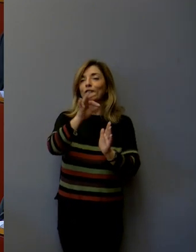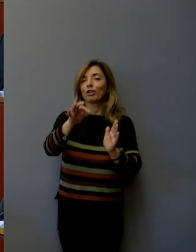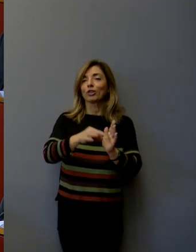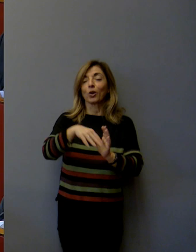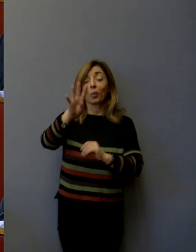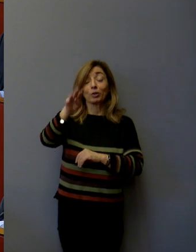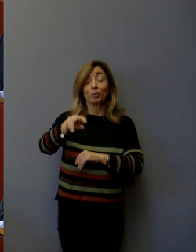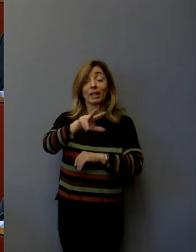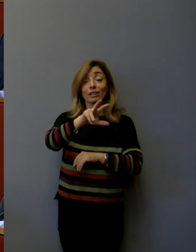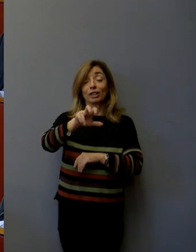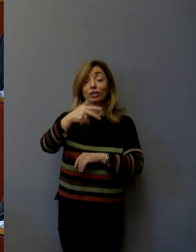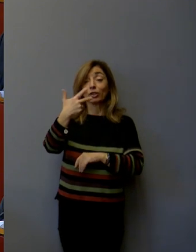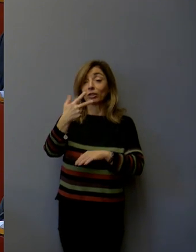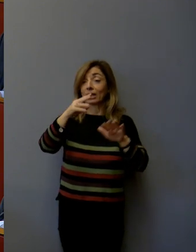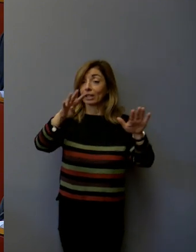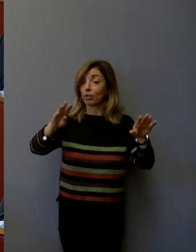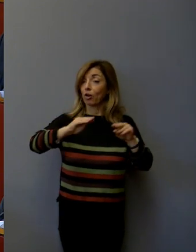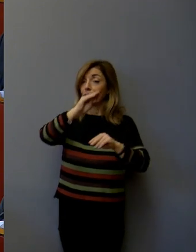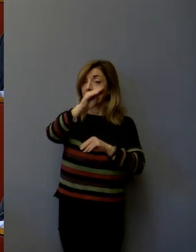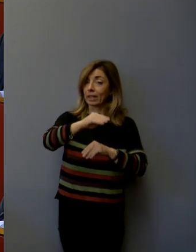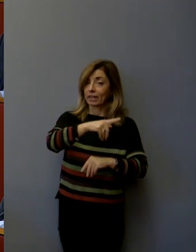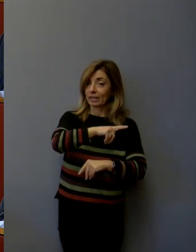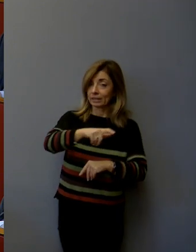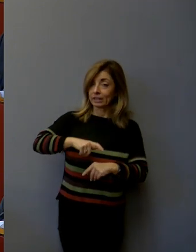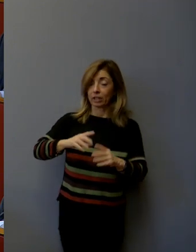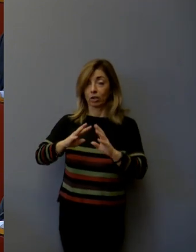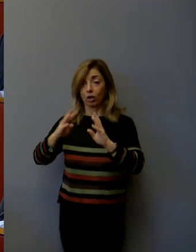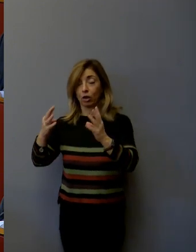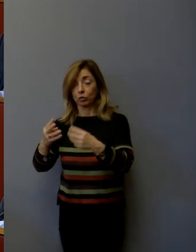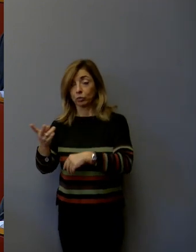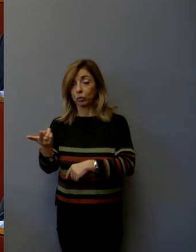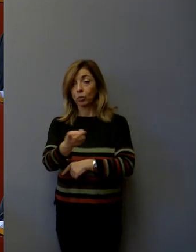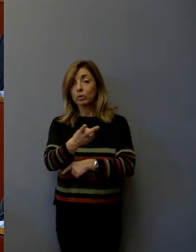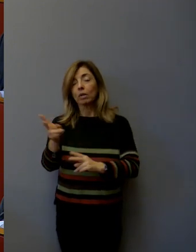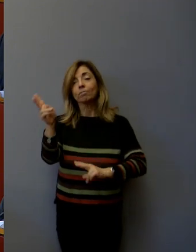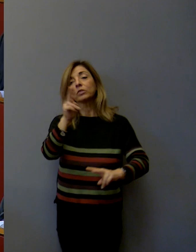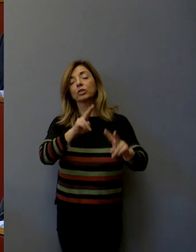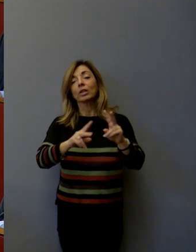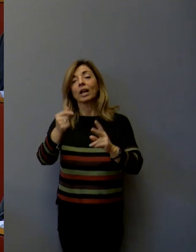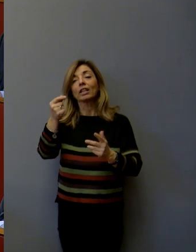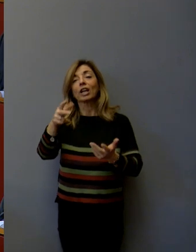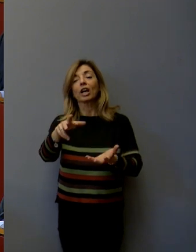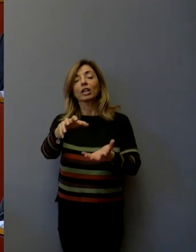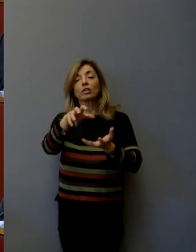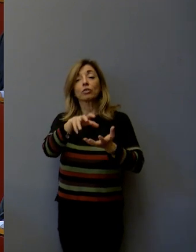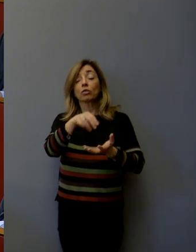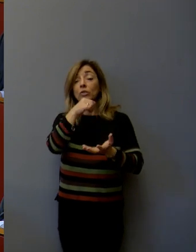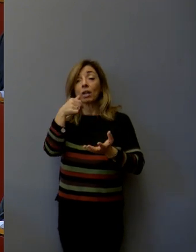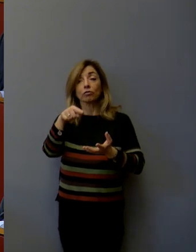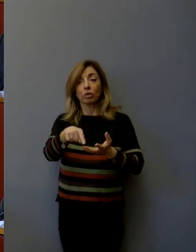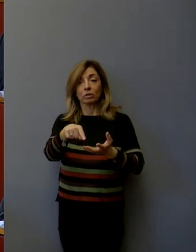chiede al sindaco alla Giunta di reperire le risorse necessarie per questo obiettivo